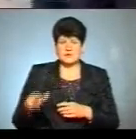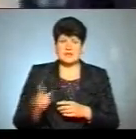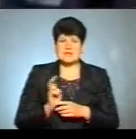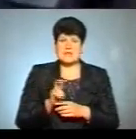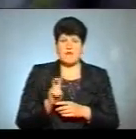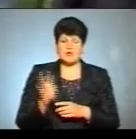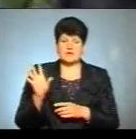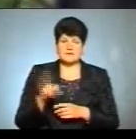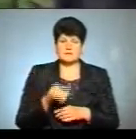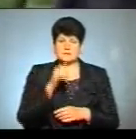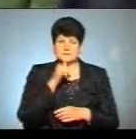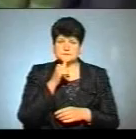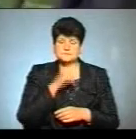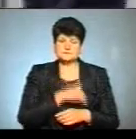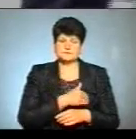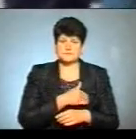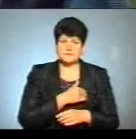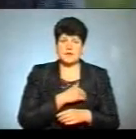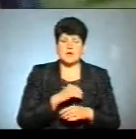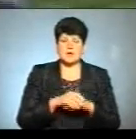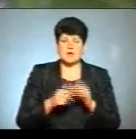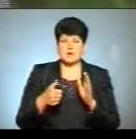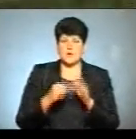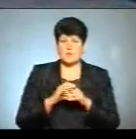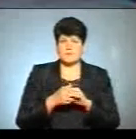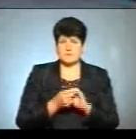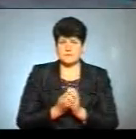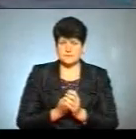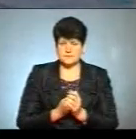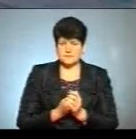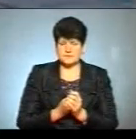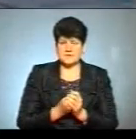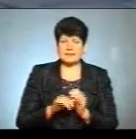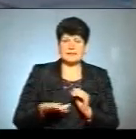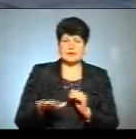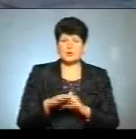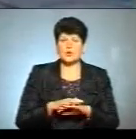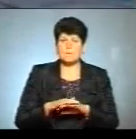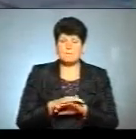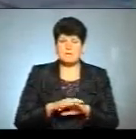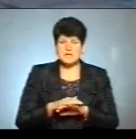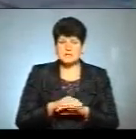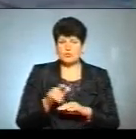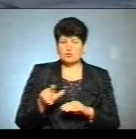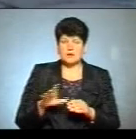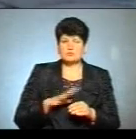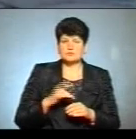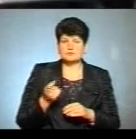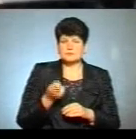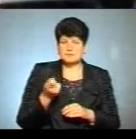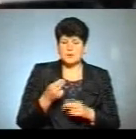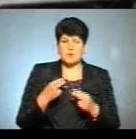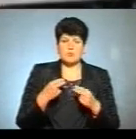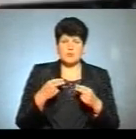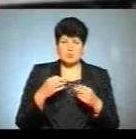всім вимірювали температуру і обробляли руки антисептиком. На території базару покупців було небагато, пускали